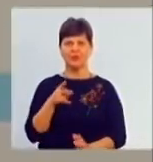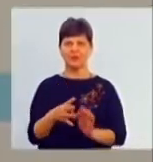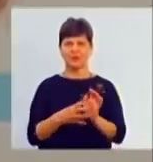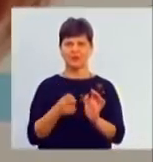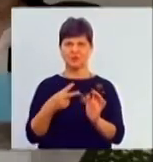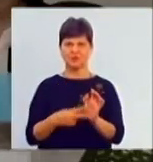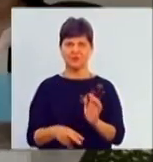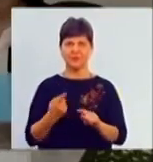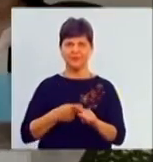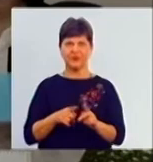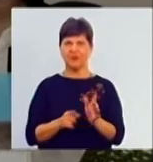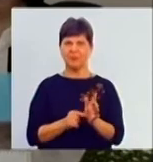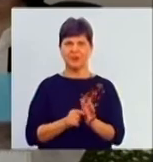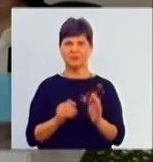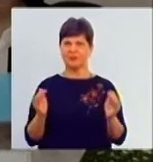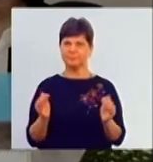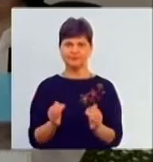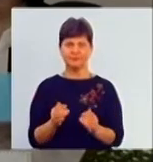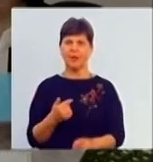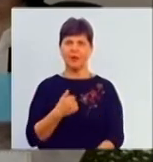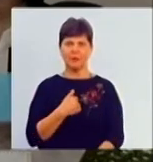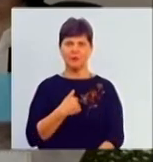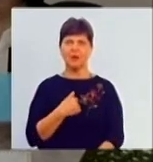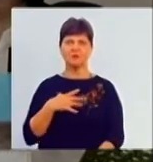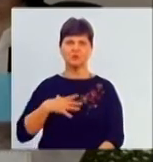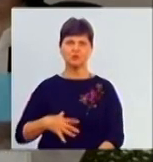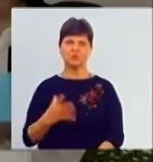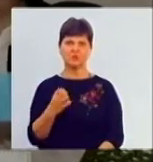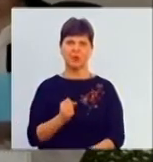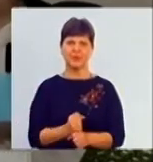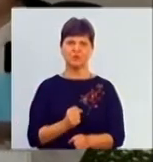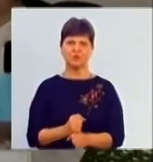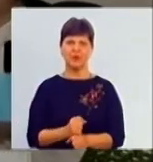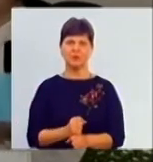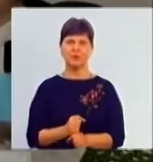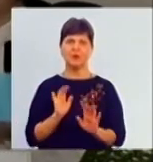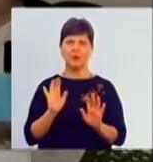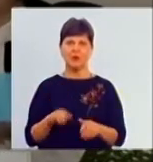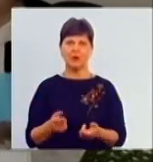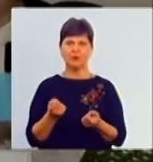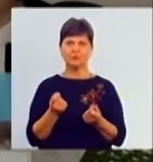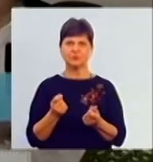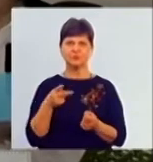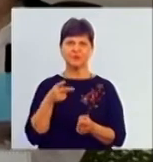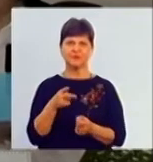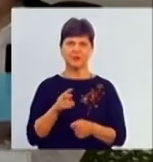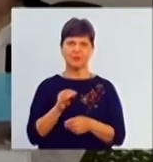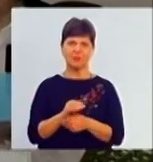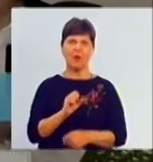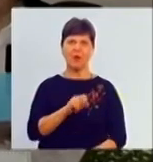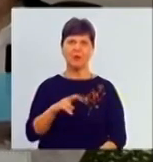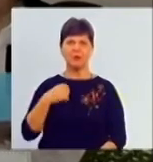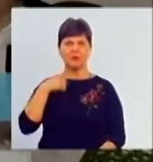пенсія в мене не дуже велика. І я змушена ще працювати. Хай ще якихось 2000, але я знаю, що